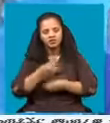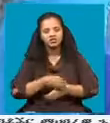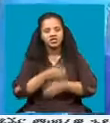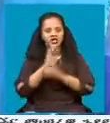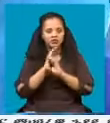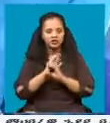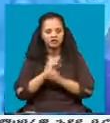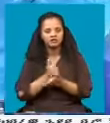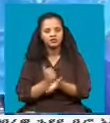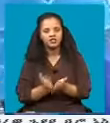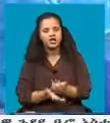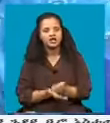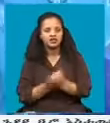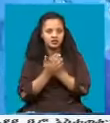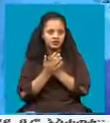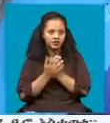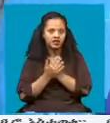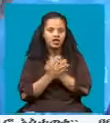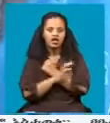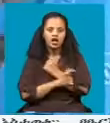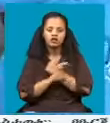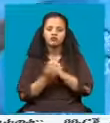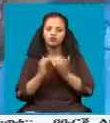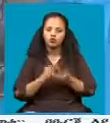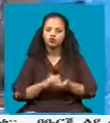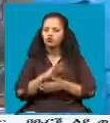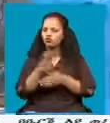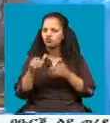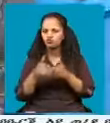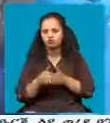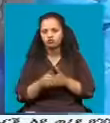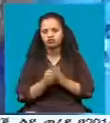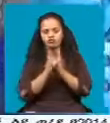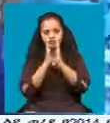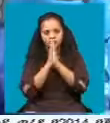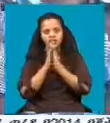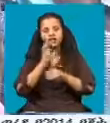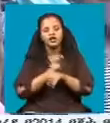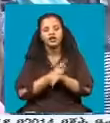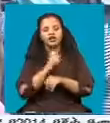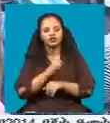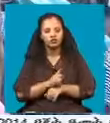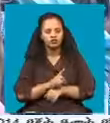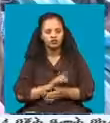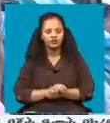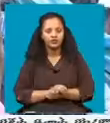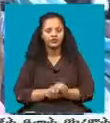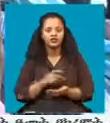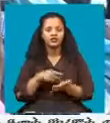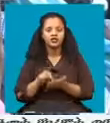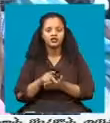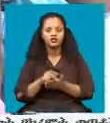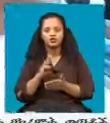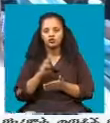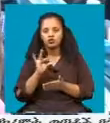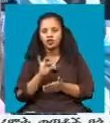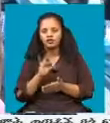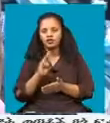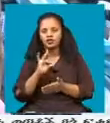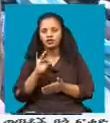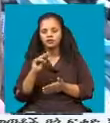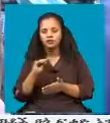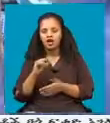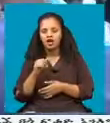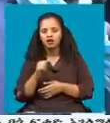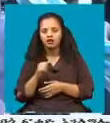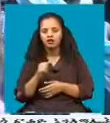የሚጠጣበት የሚተጋገዝበት ለአገርም ሆነ ለሁሉም ዱዓ የሚደራረግበት ቀን ነው። ነቢያችን ሰለላሁ ዐለይሂ ወሰለም